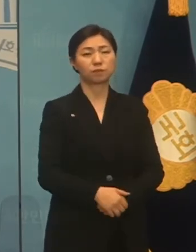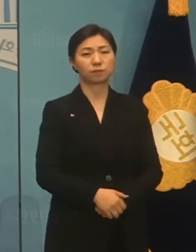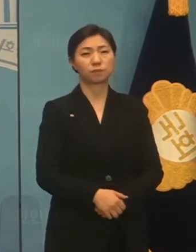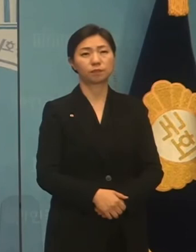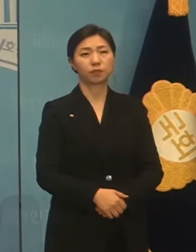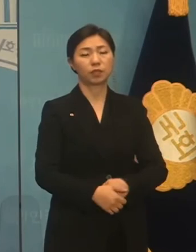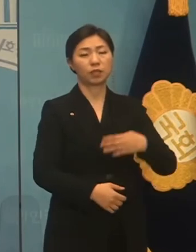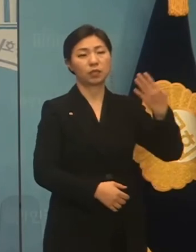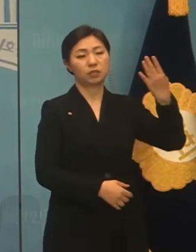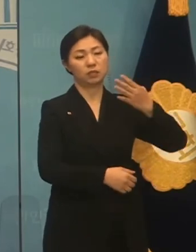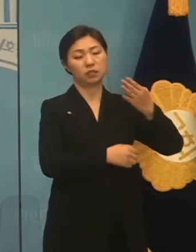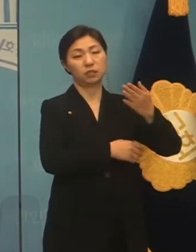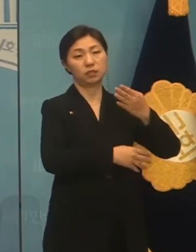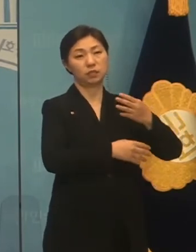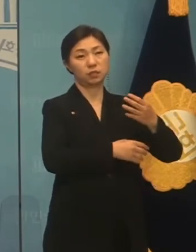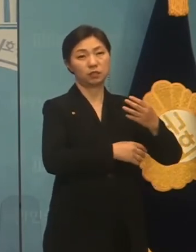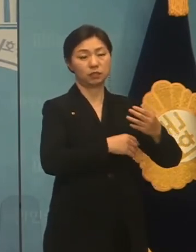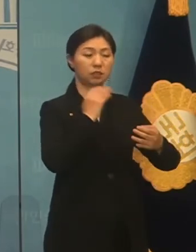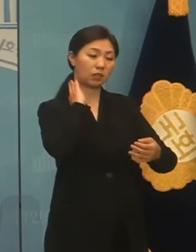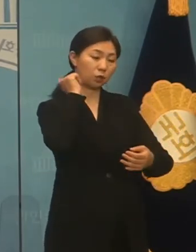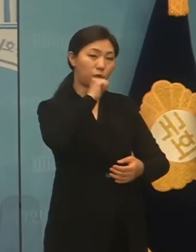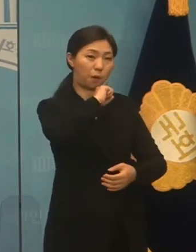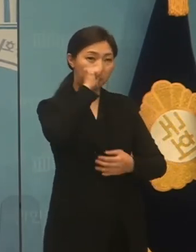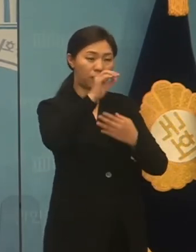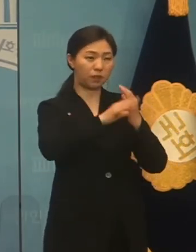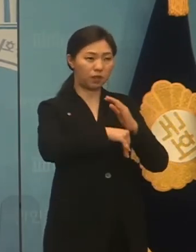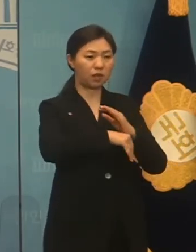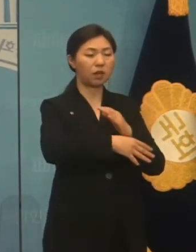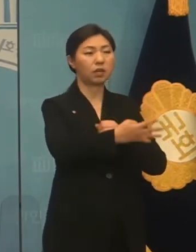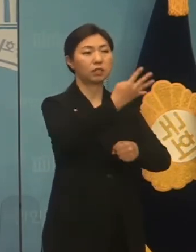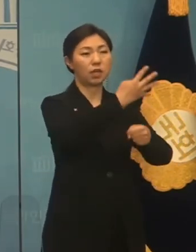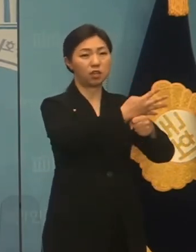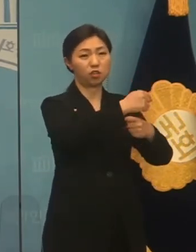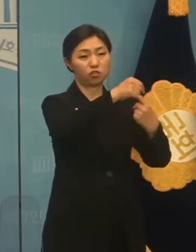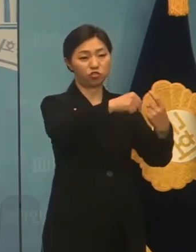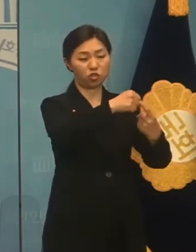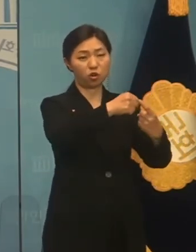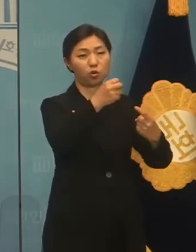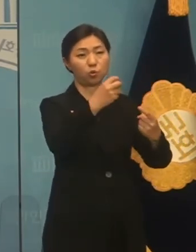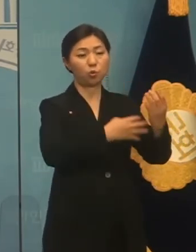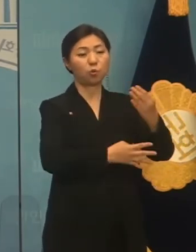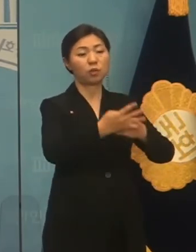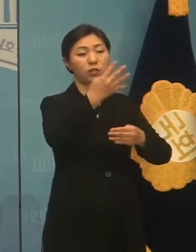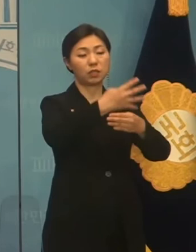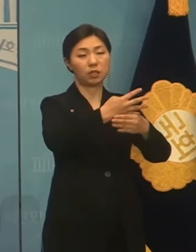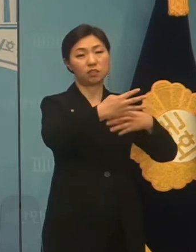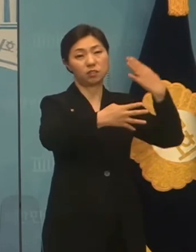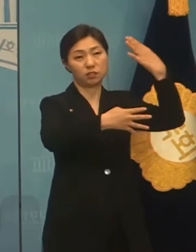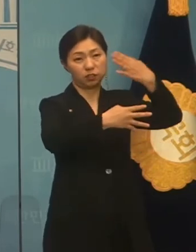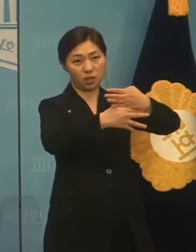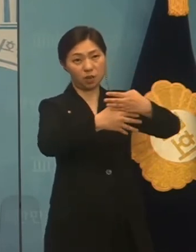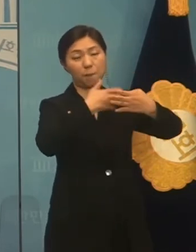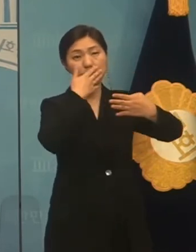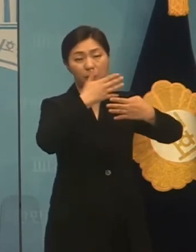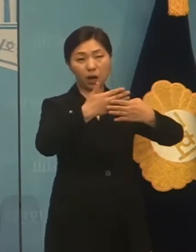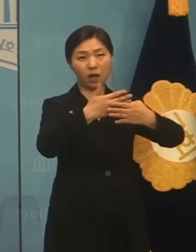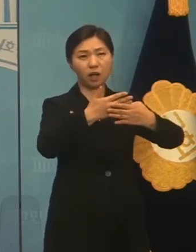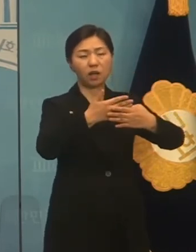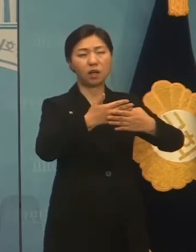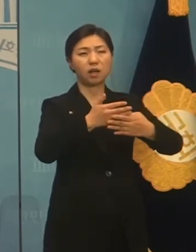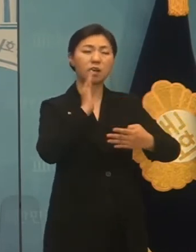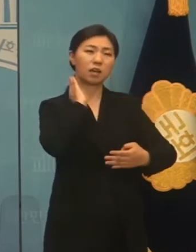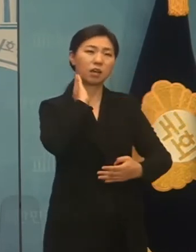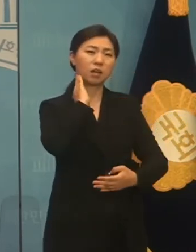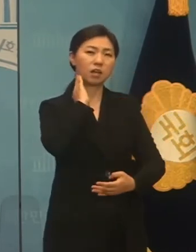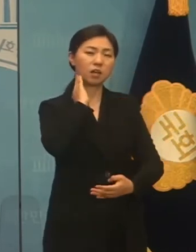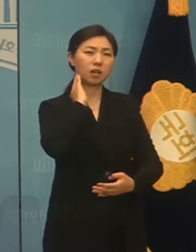사면 중임 대통령제로 개헌을 통해 제왕적 대통령의 권력을